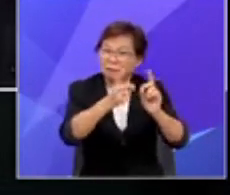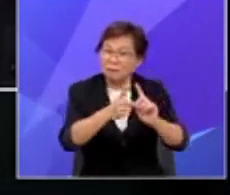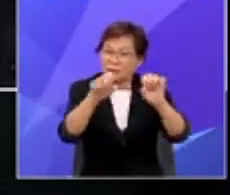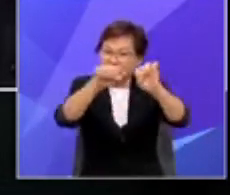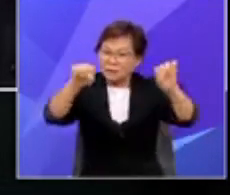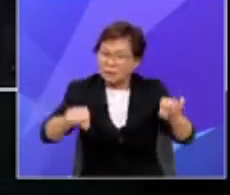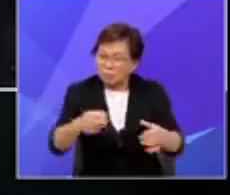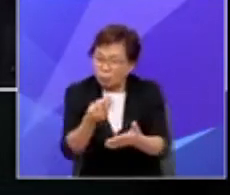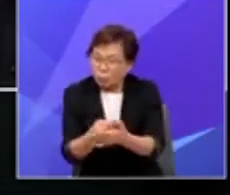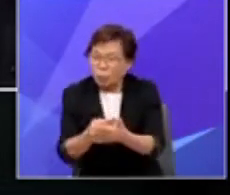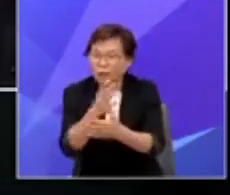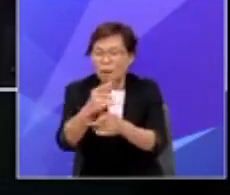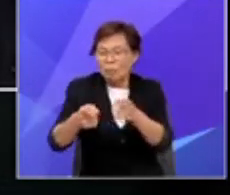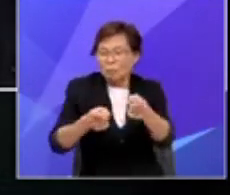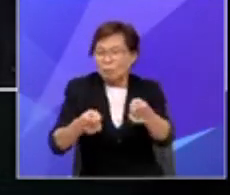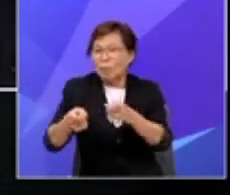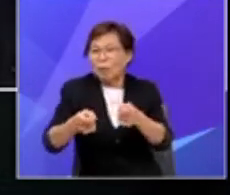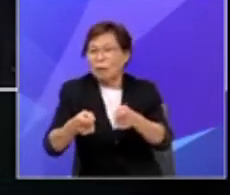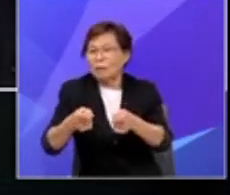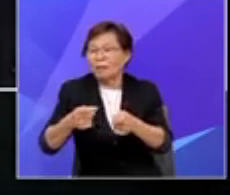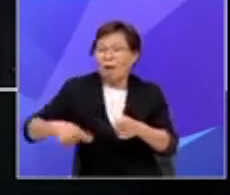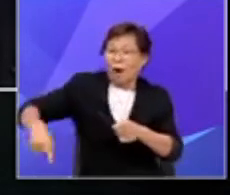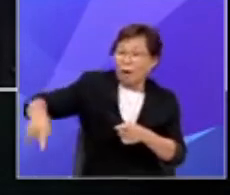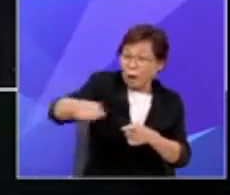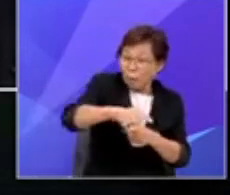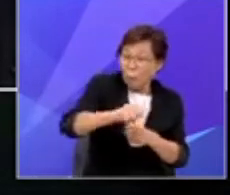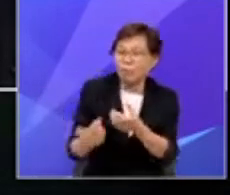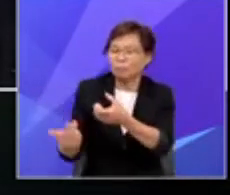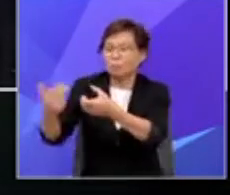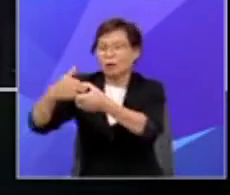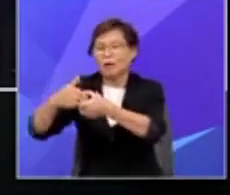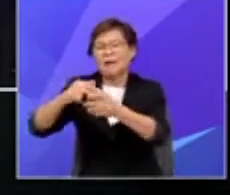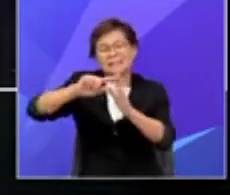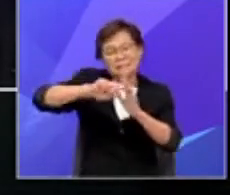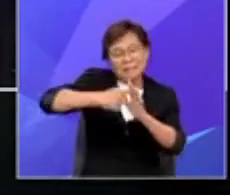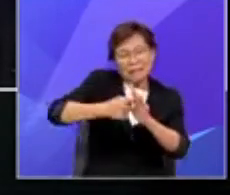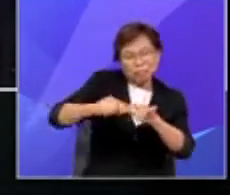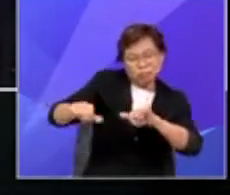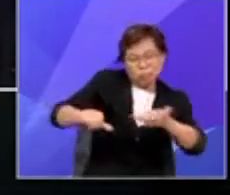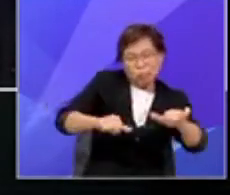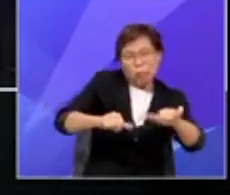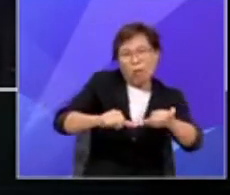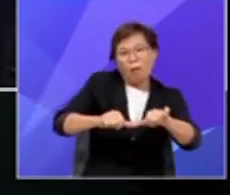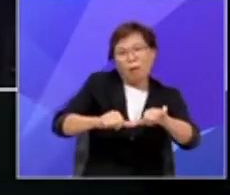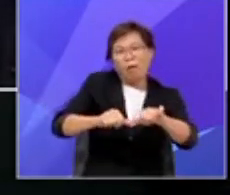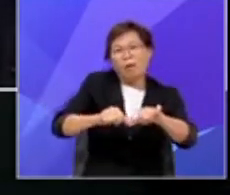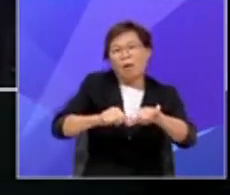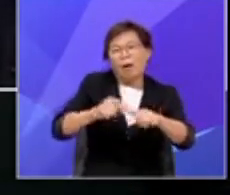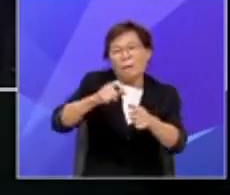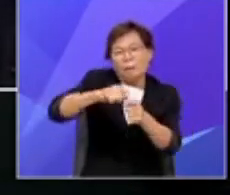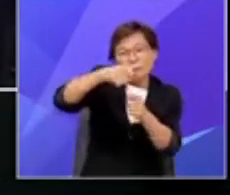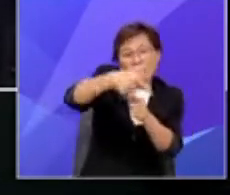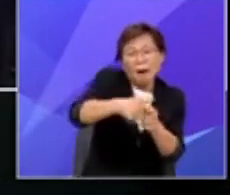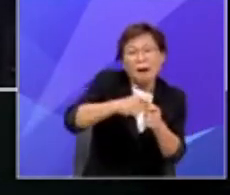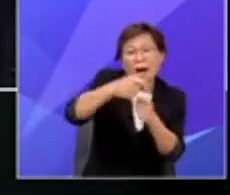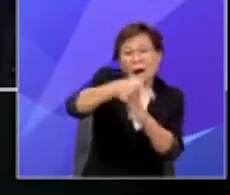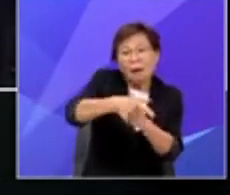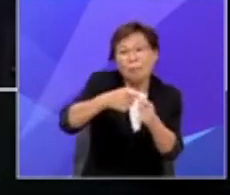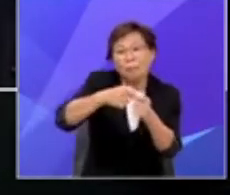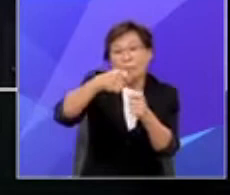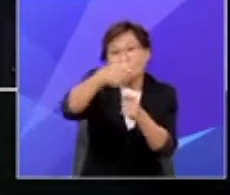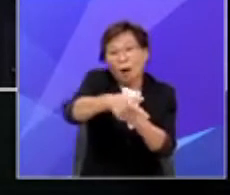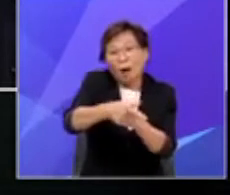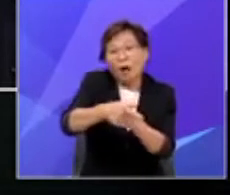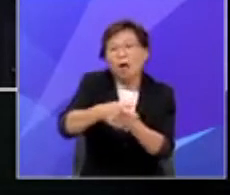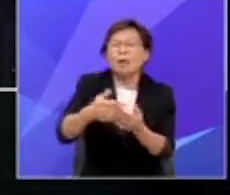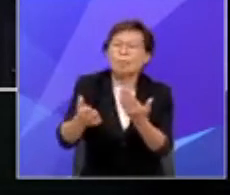sistem keuangan dan pencak Vira awam ini melibatkan pengaktifan infrastruktur pembayaran disto untuk memudahkan